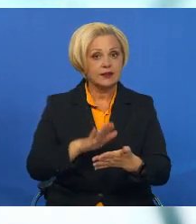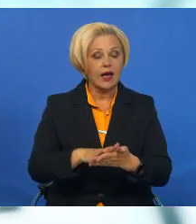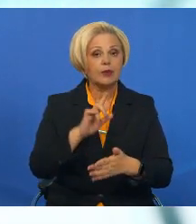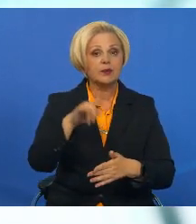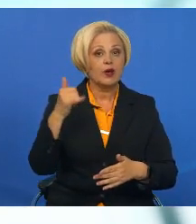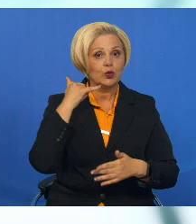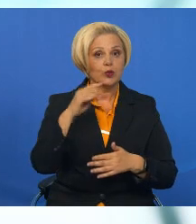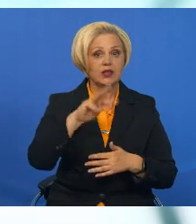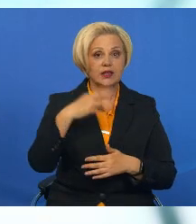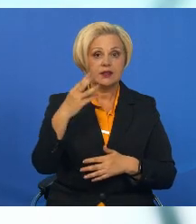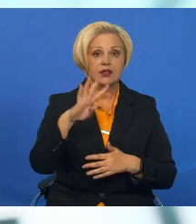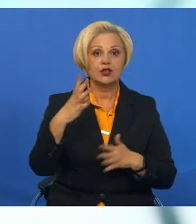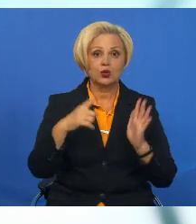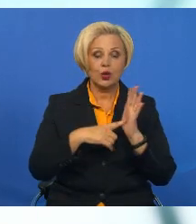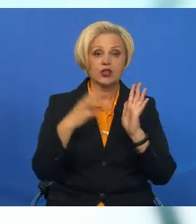па нумарах